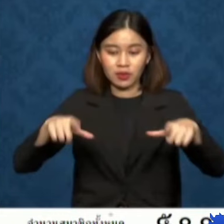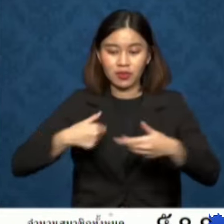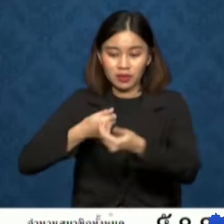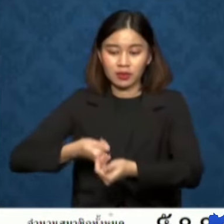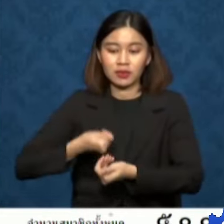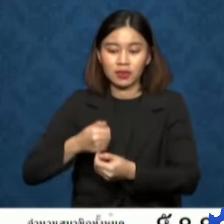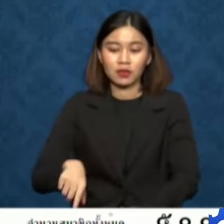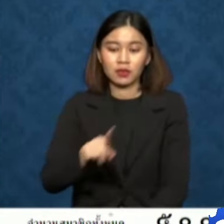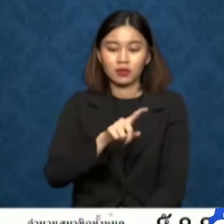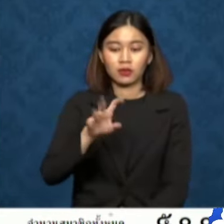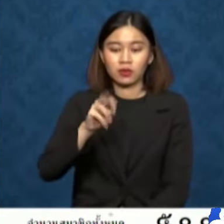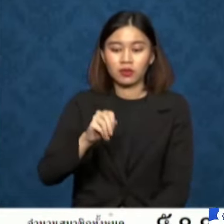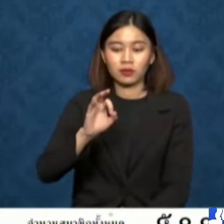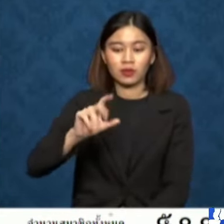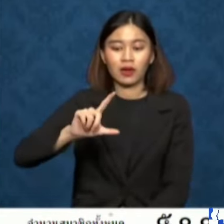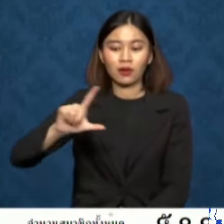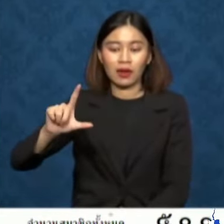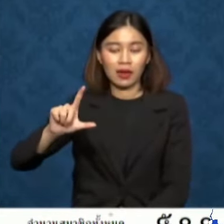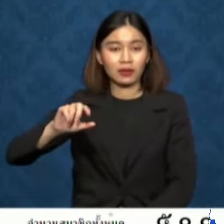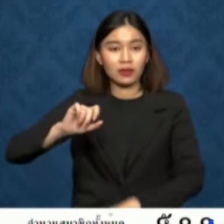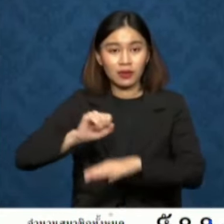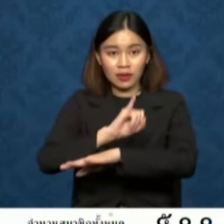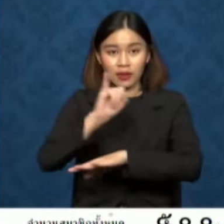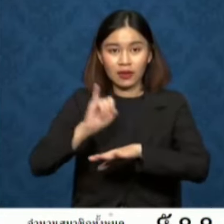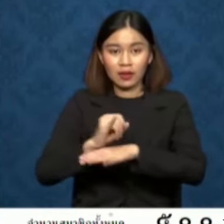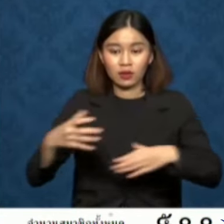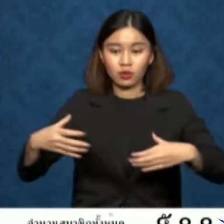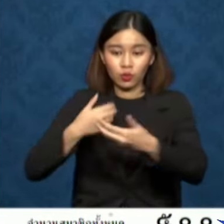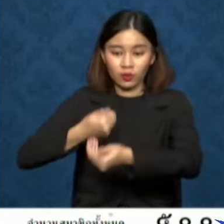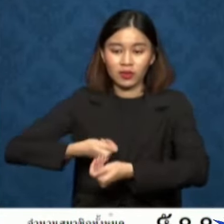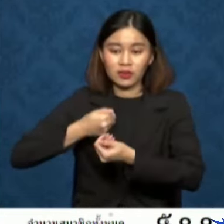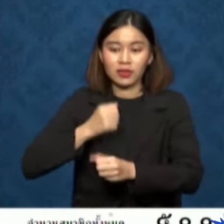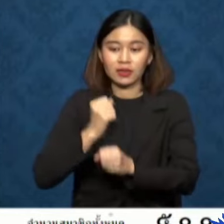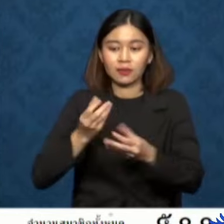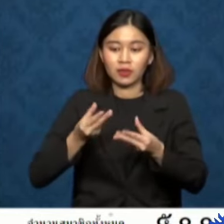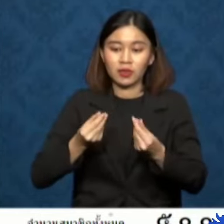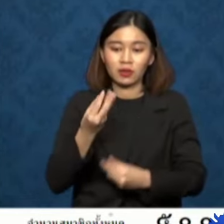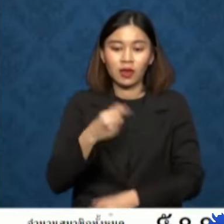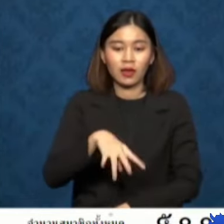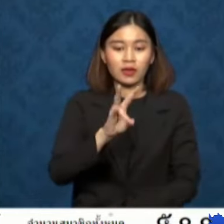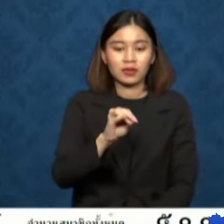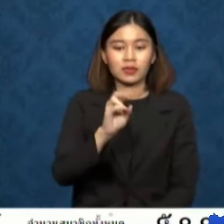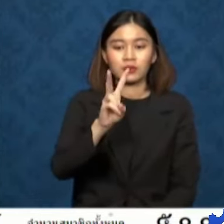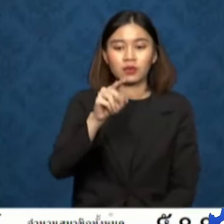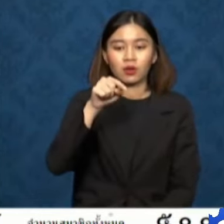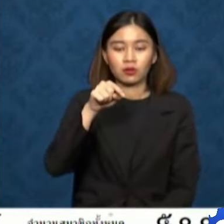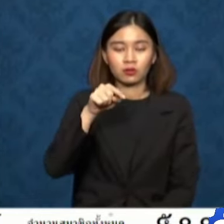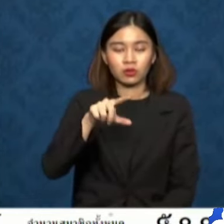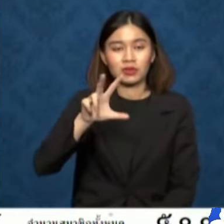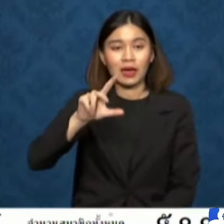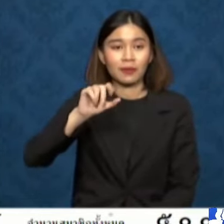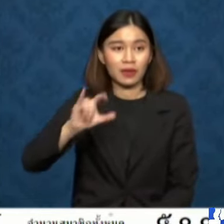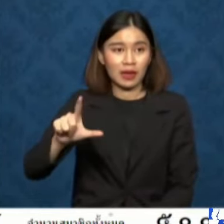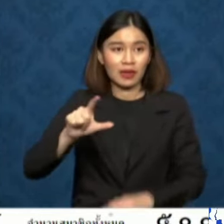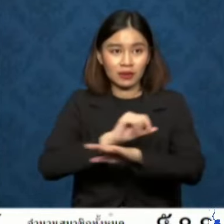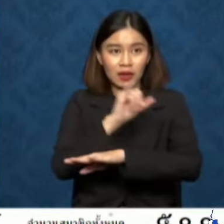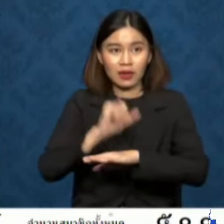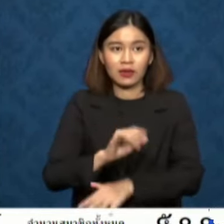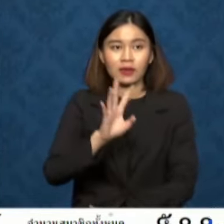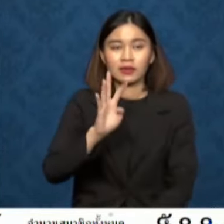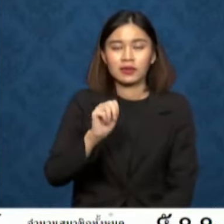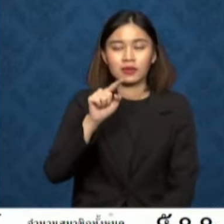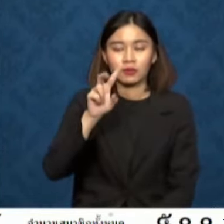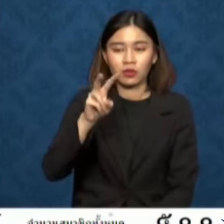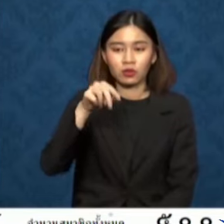หมด 149ล้านไร่เพราะว่ามีเกษตรกรมีที่ดินทำกินเพียงแค่72.3ล้านไร่หรือแค่ 48.2